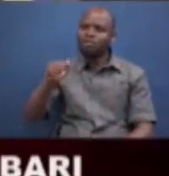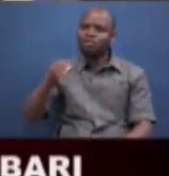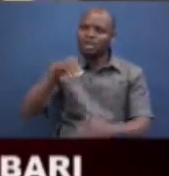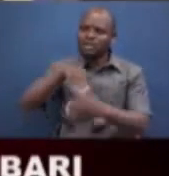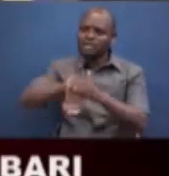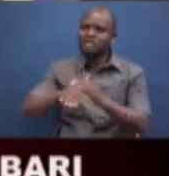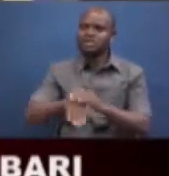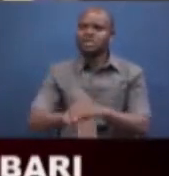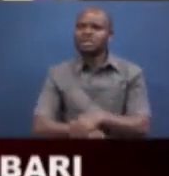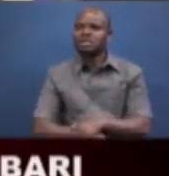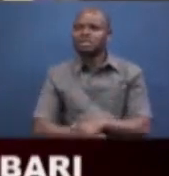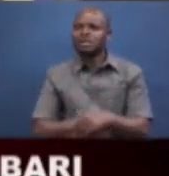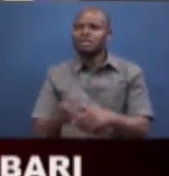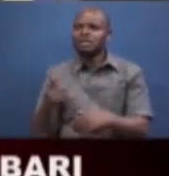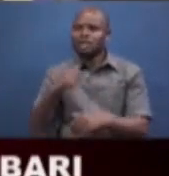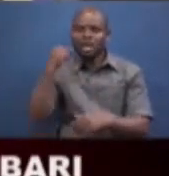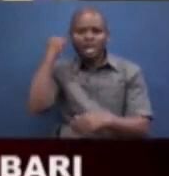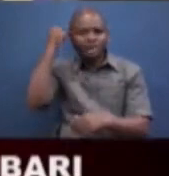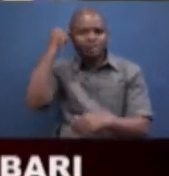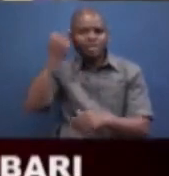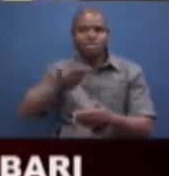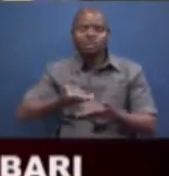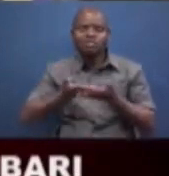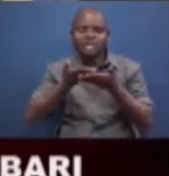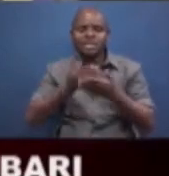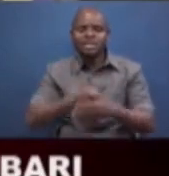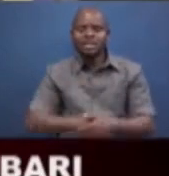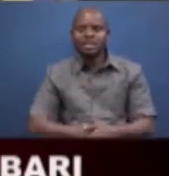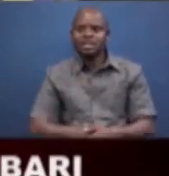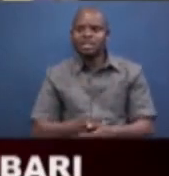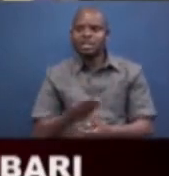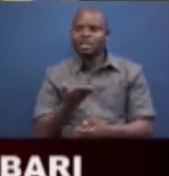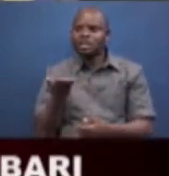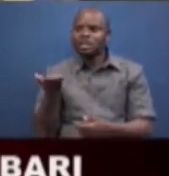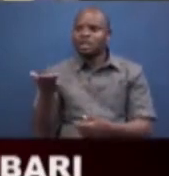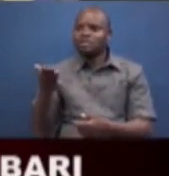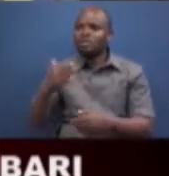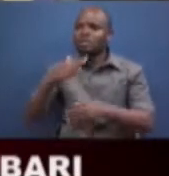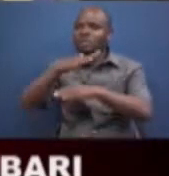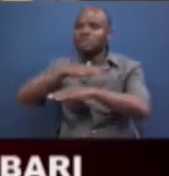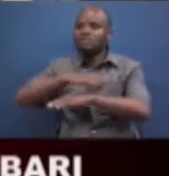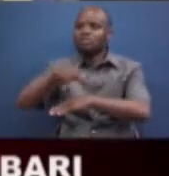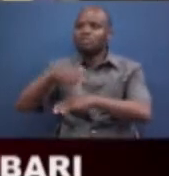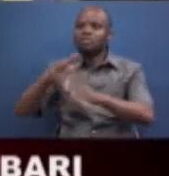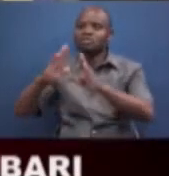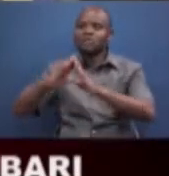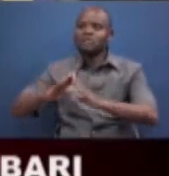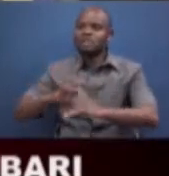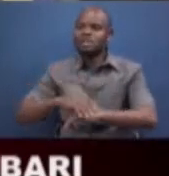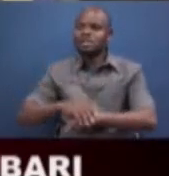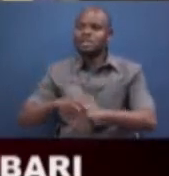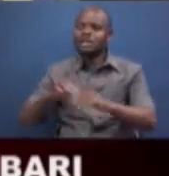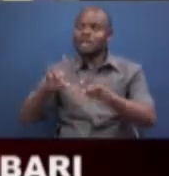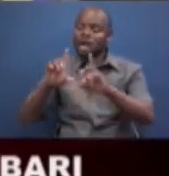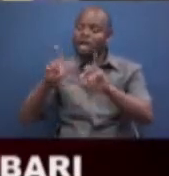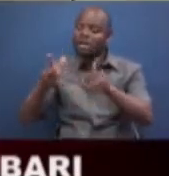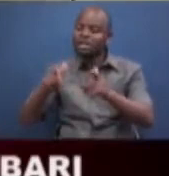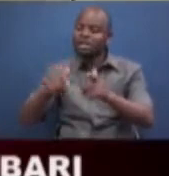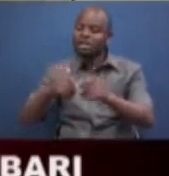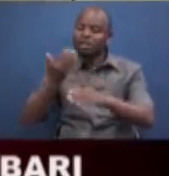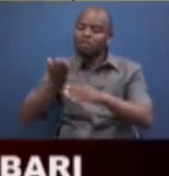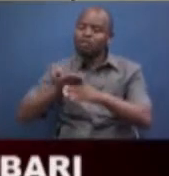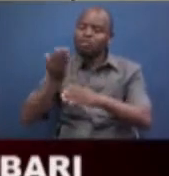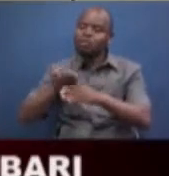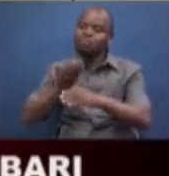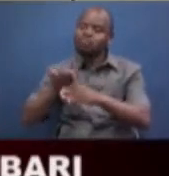mkawa adopting wakaja na mawazo wakatusaidia. Na wenziwe ambao wamestaafu wako nyumbani lakini ni